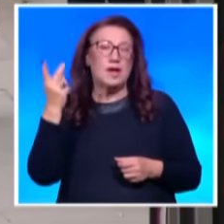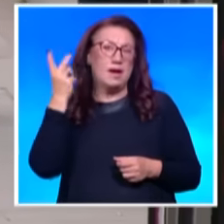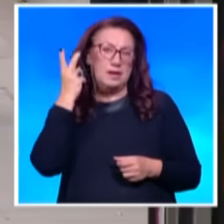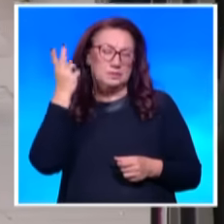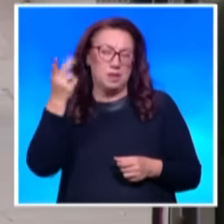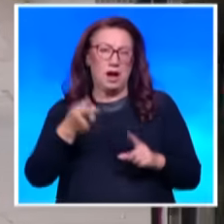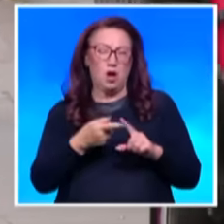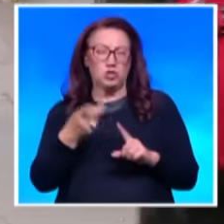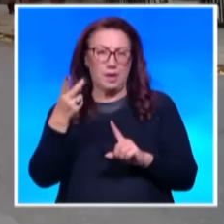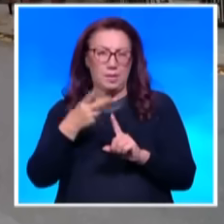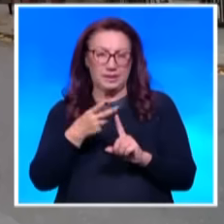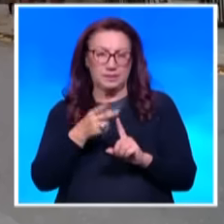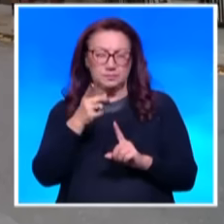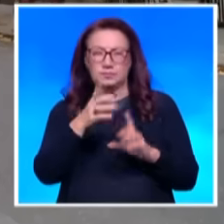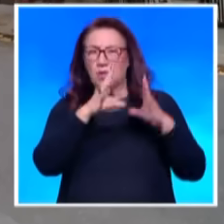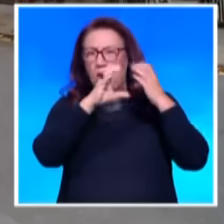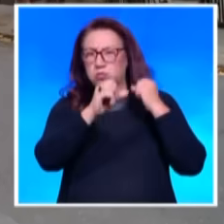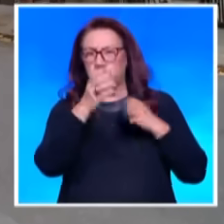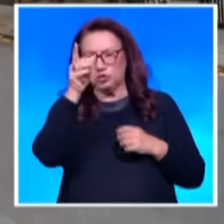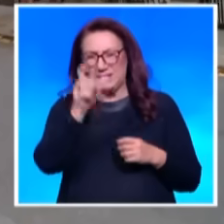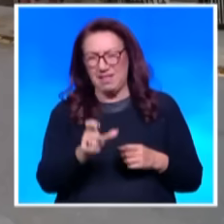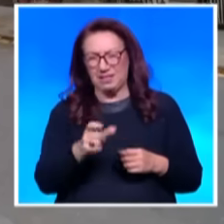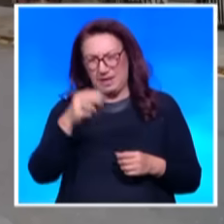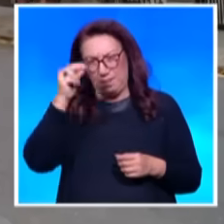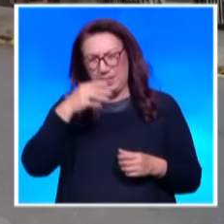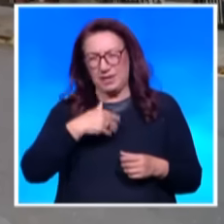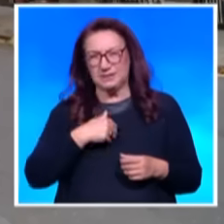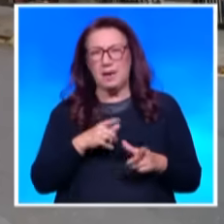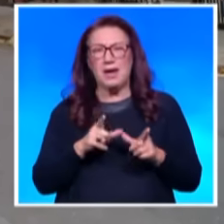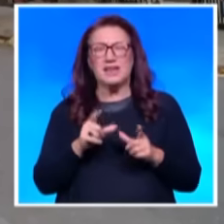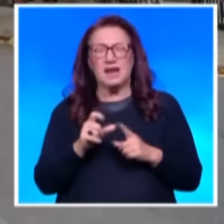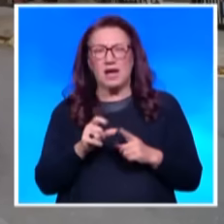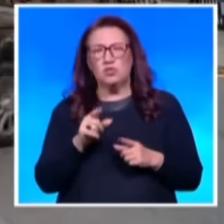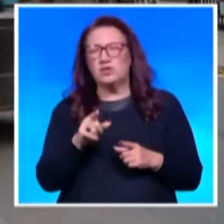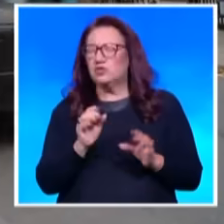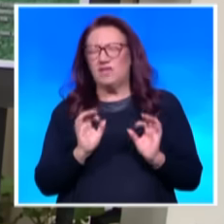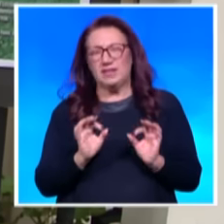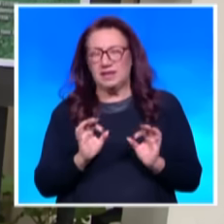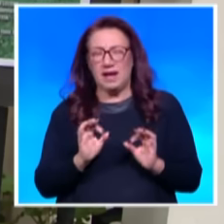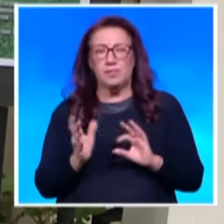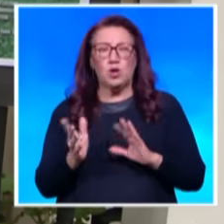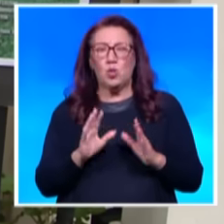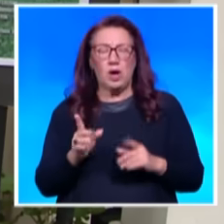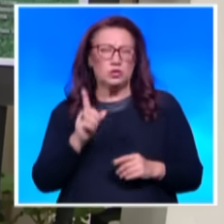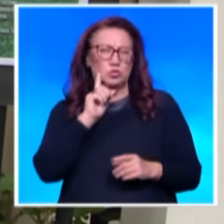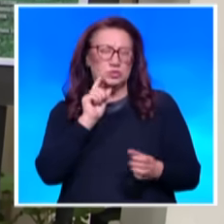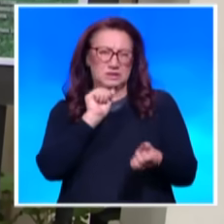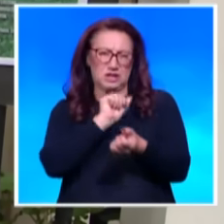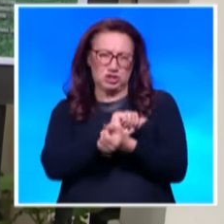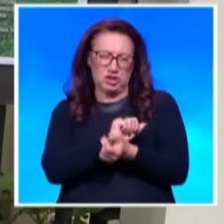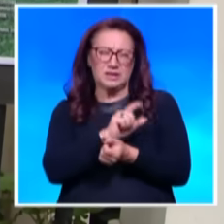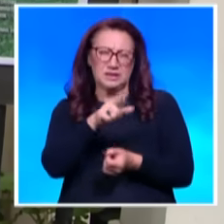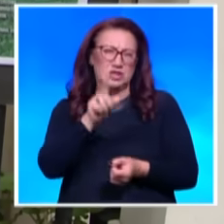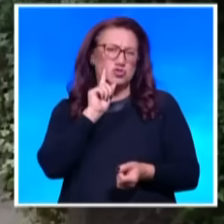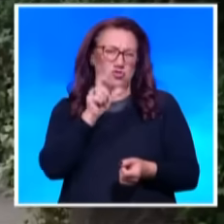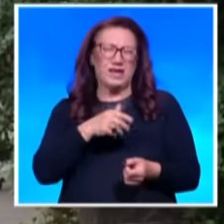Според посланник Мари Райков, това не е необичайно, тъй като когато задържан пожелае неговата държава да не бъде